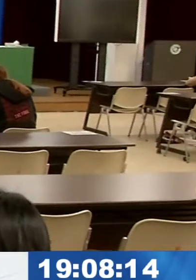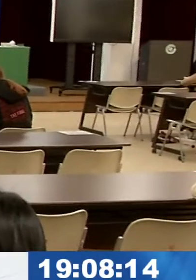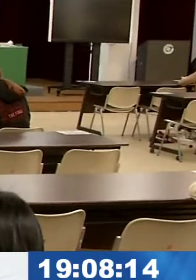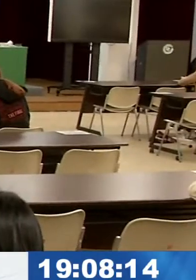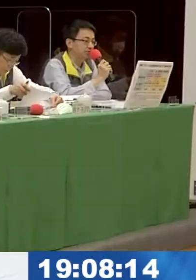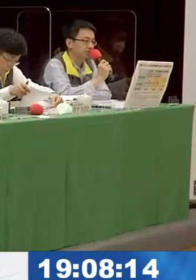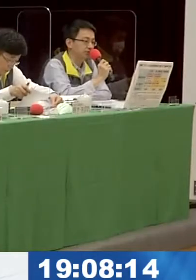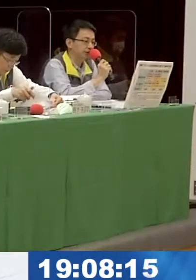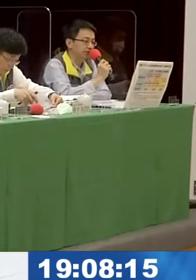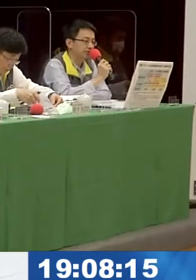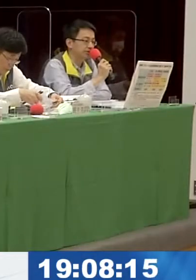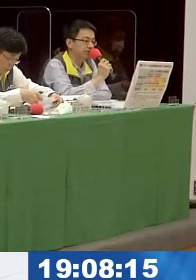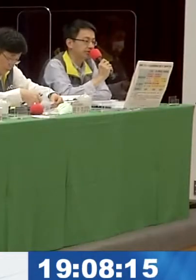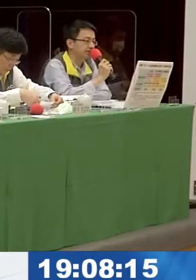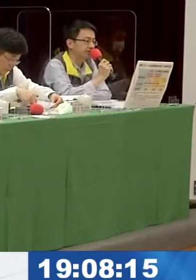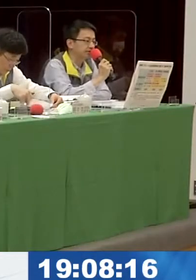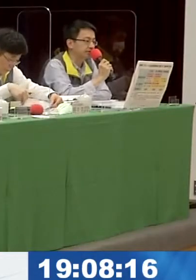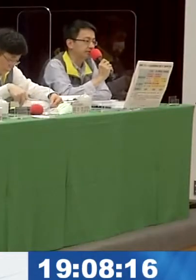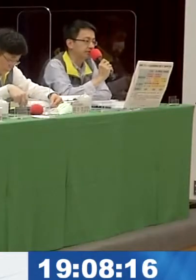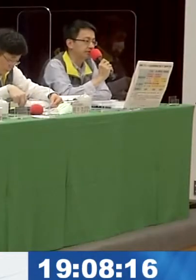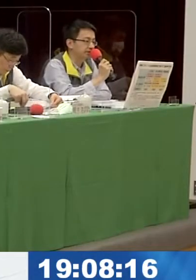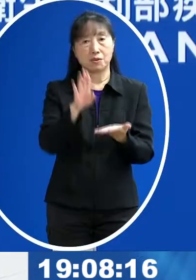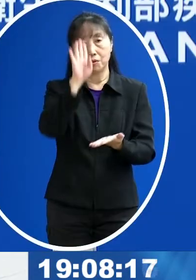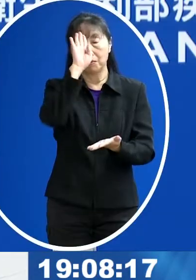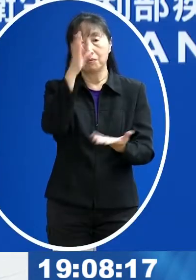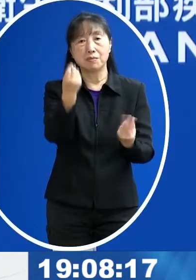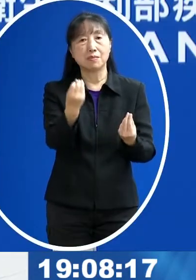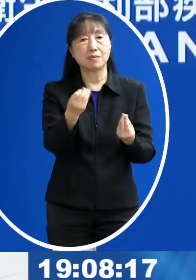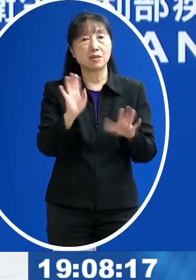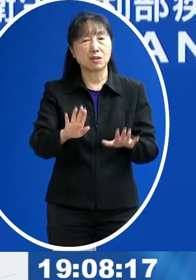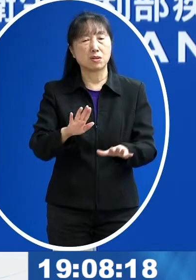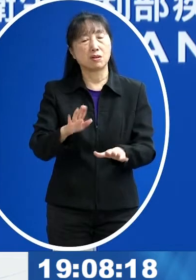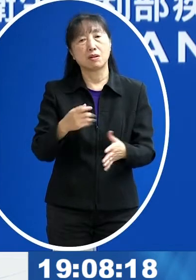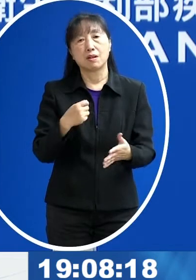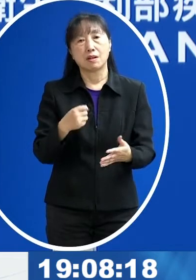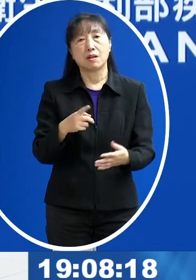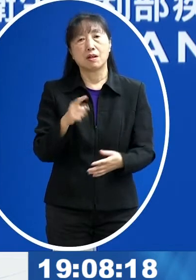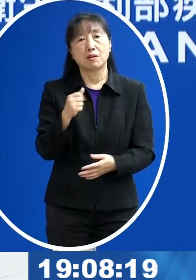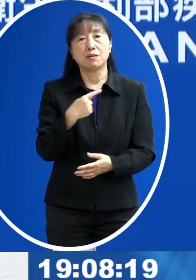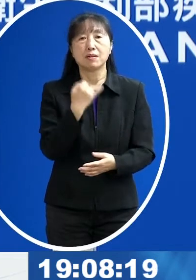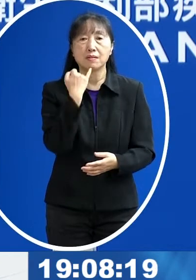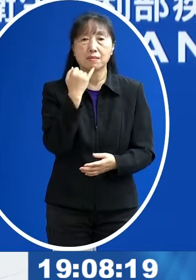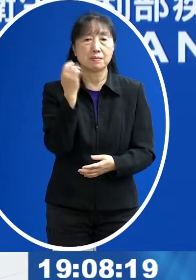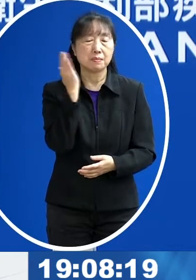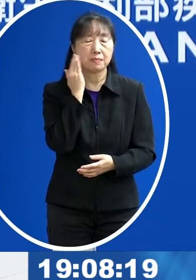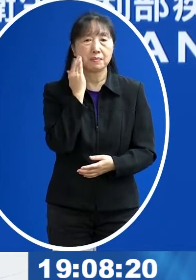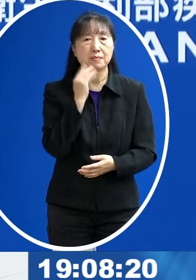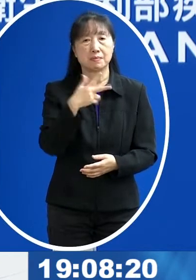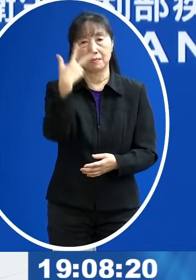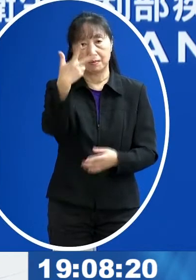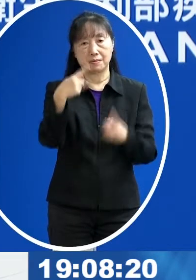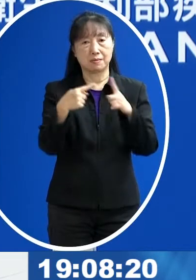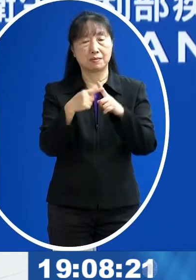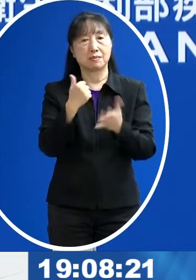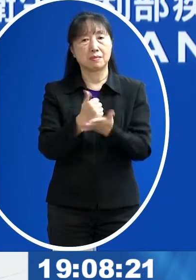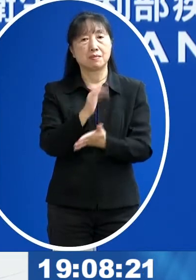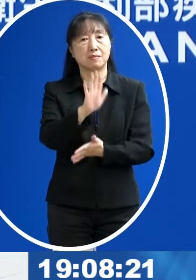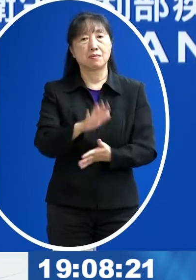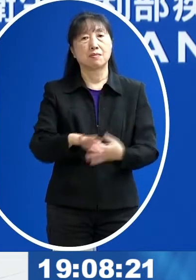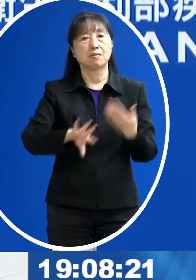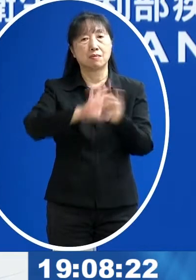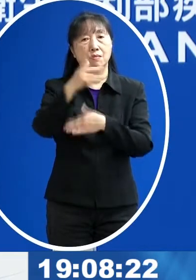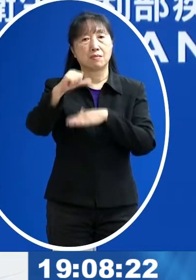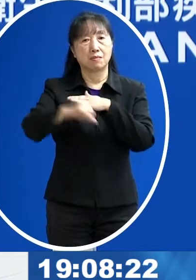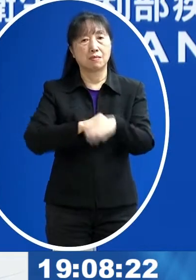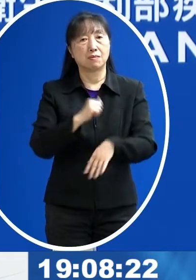防疫五月天再次一起亲上火线，因为 很遗憾，今天我们有七例境外移入的个案，那